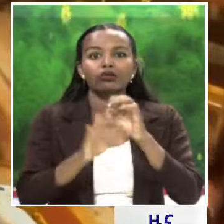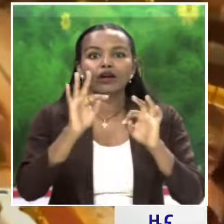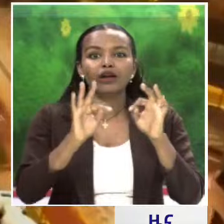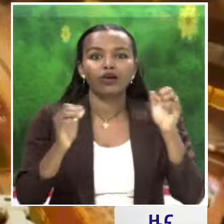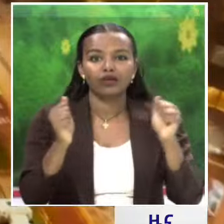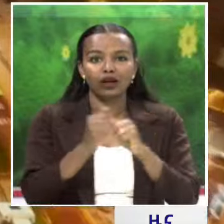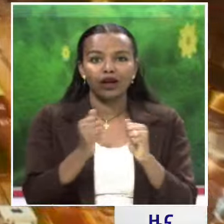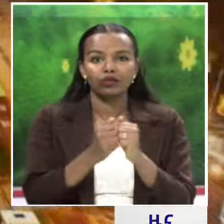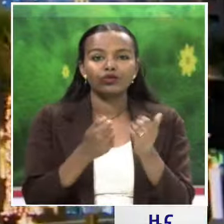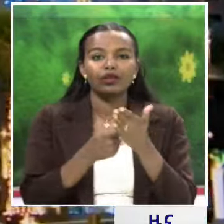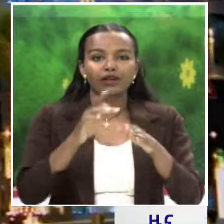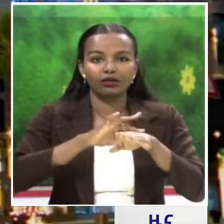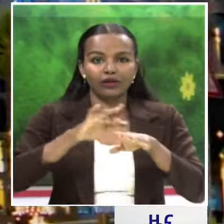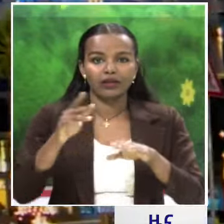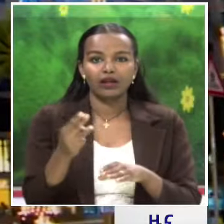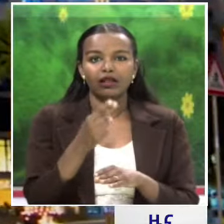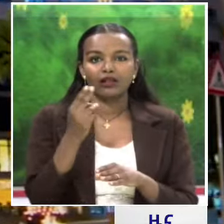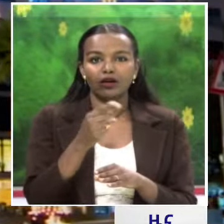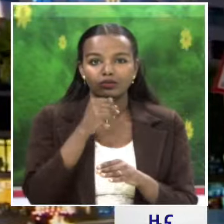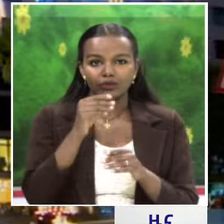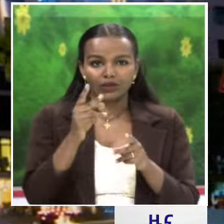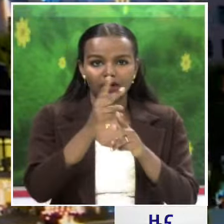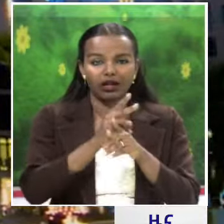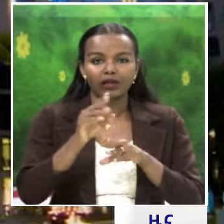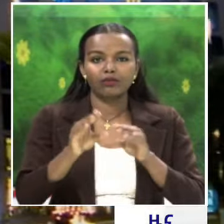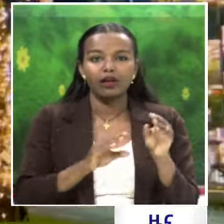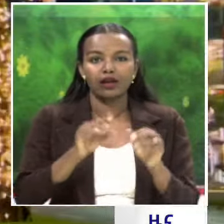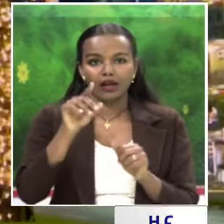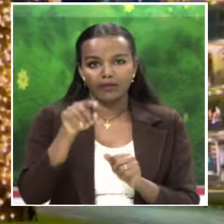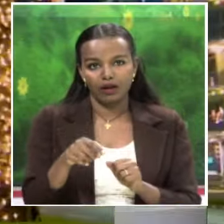ታሪካዊ ጠላቶች ይህንን ክፍተት እንዳይጠቀሙበት ጥንቃቄ ማድረግ ይገባልን ብለዋል።